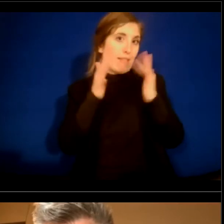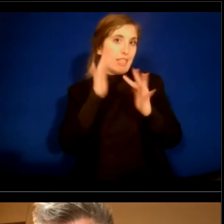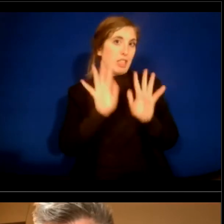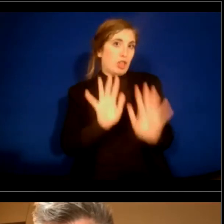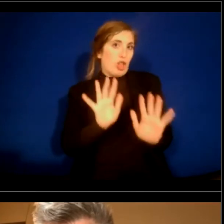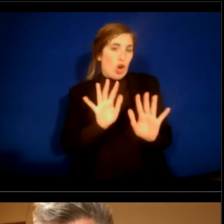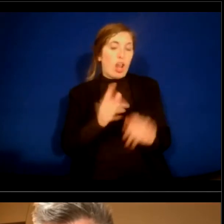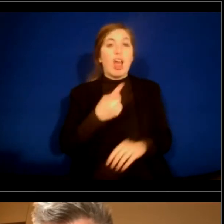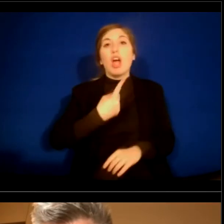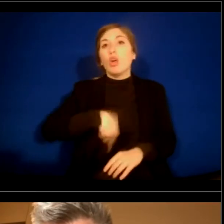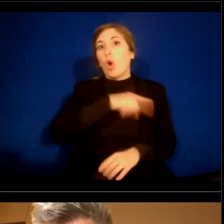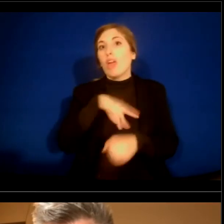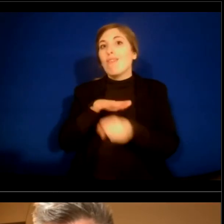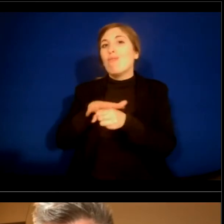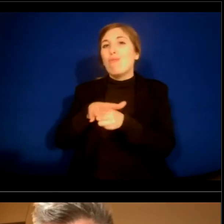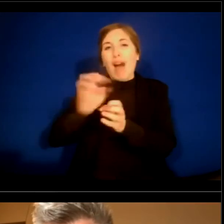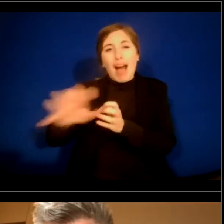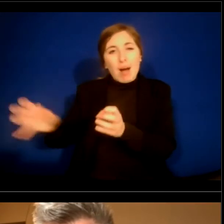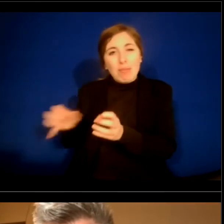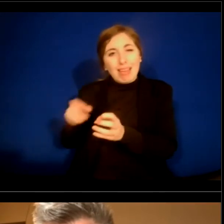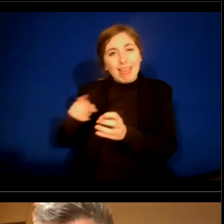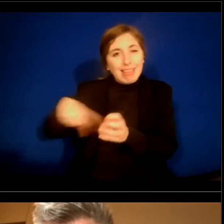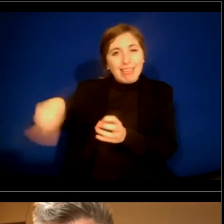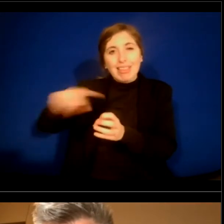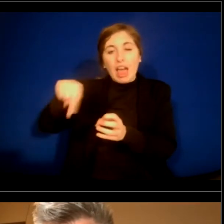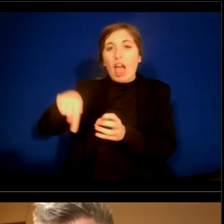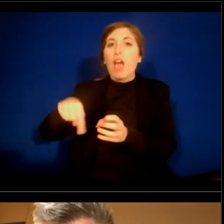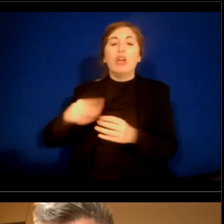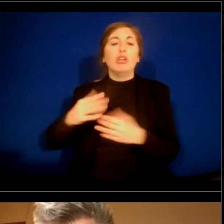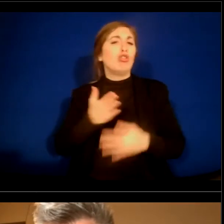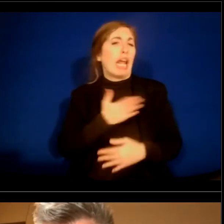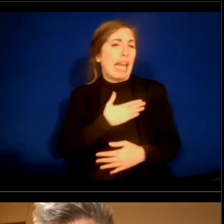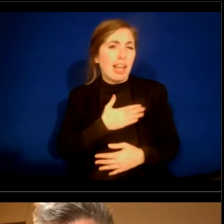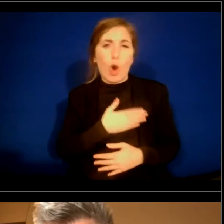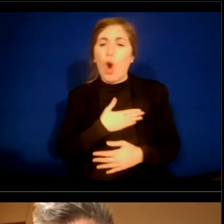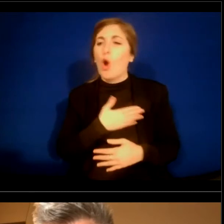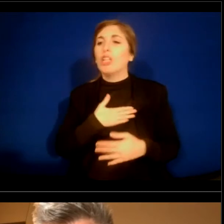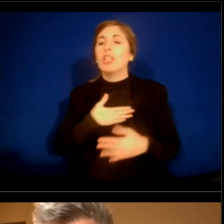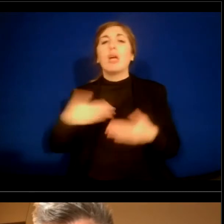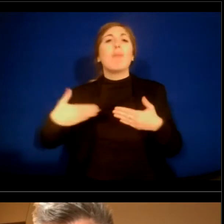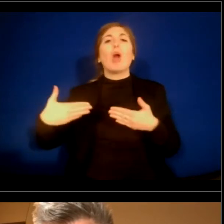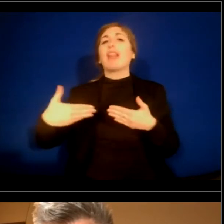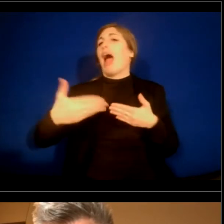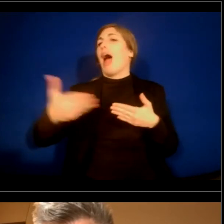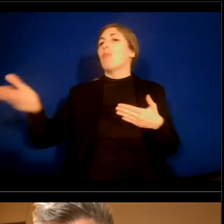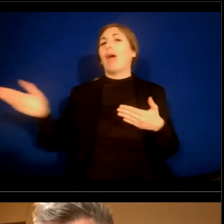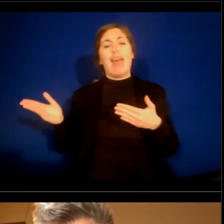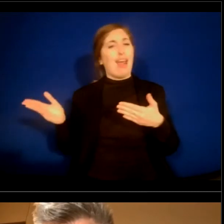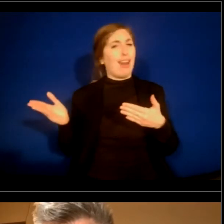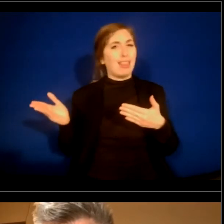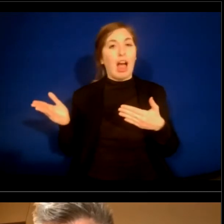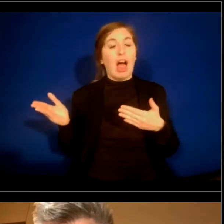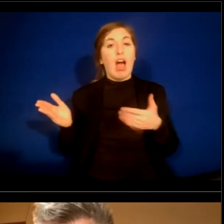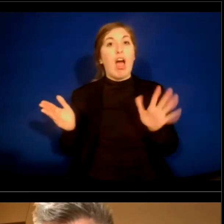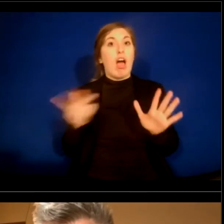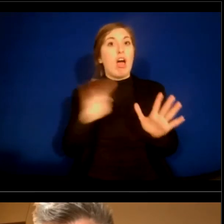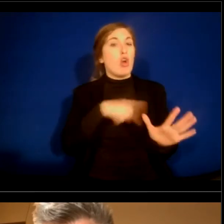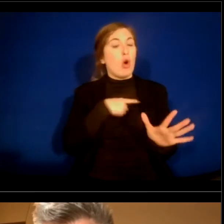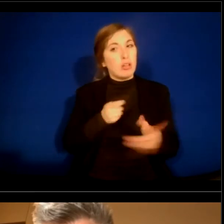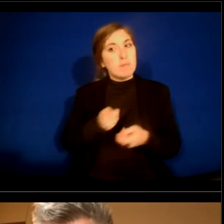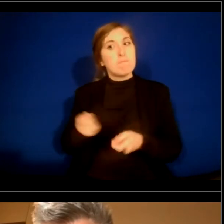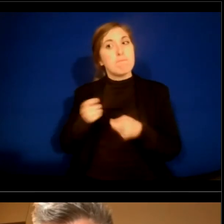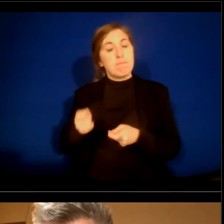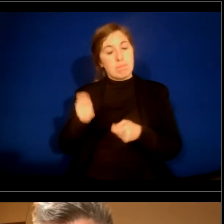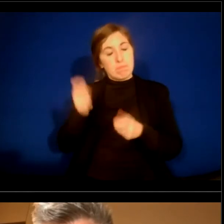invitiamo molto le famiglie che davvero generosamente hanno aperto le loro porte a riflettere, perché non ci sono